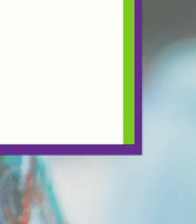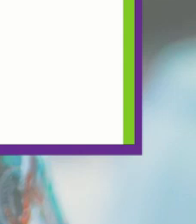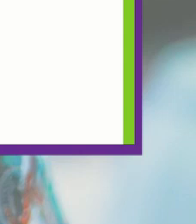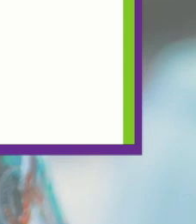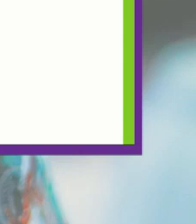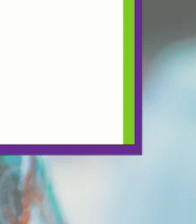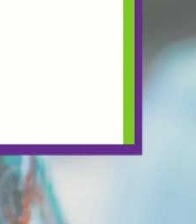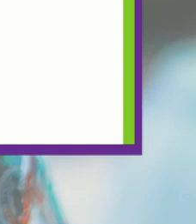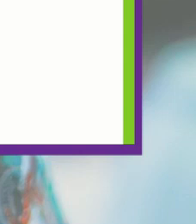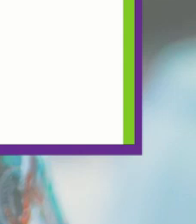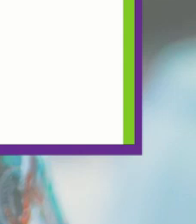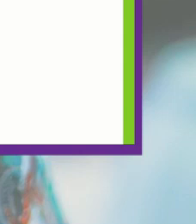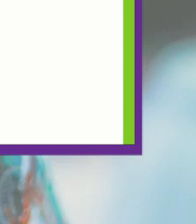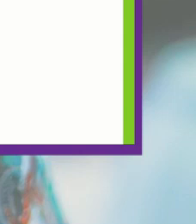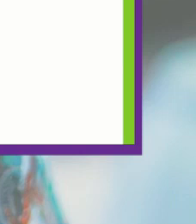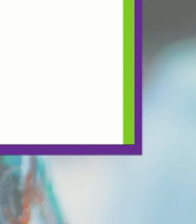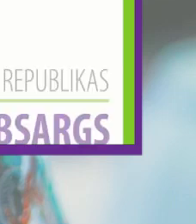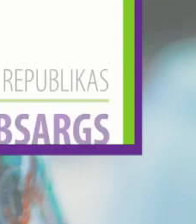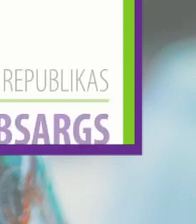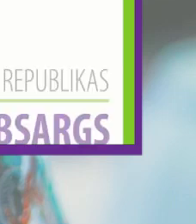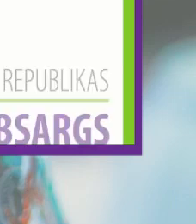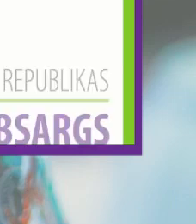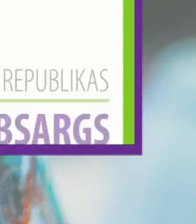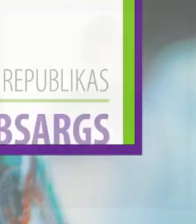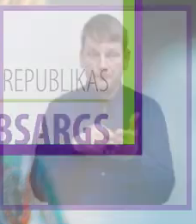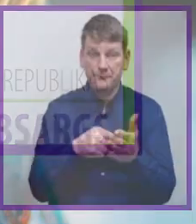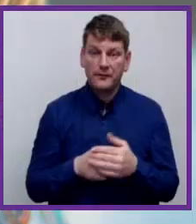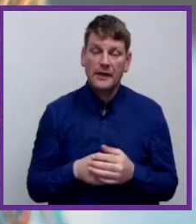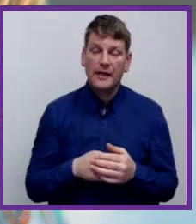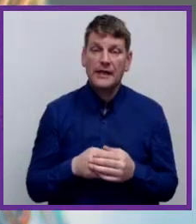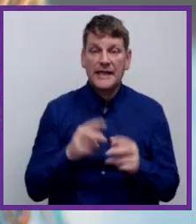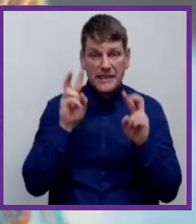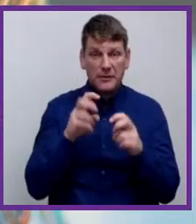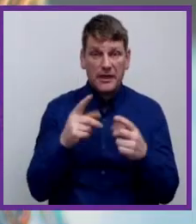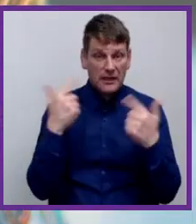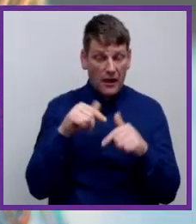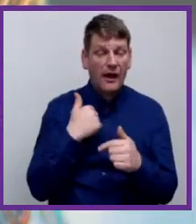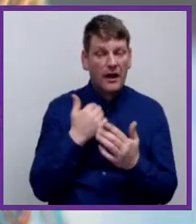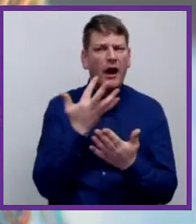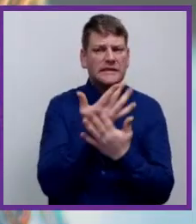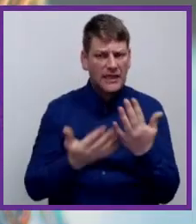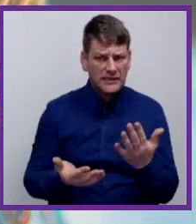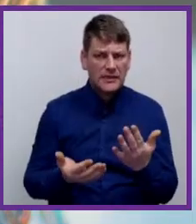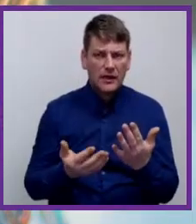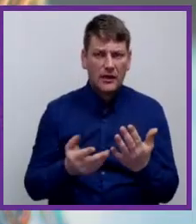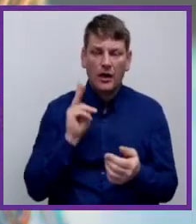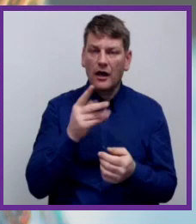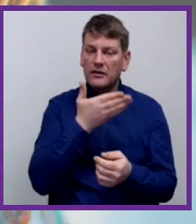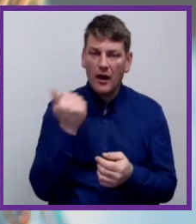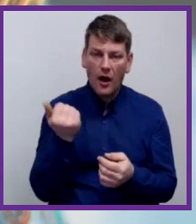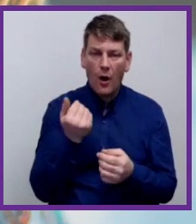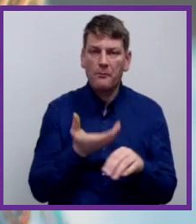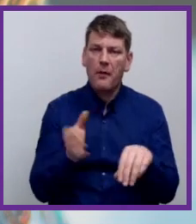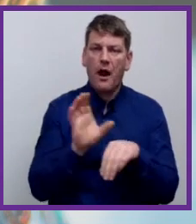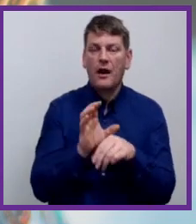mākslinieckās izteiksmes brīvību no dažādiem skatu punktiem. Izpētes laikā gan es secināju, ka nav pārlieku